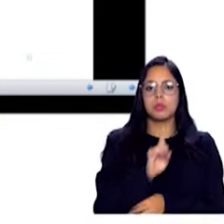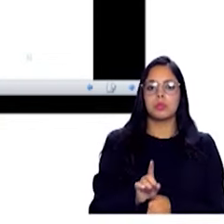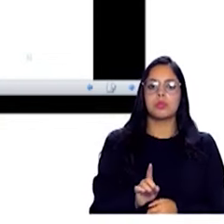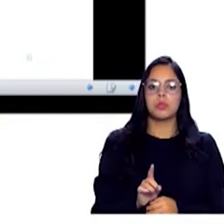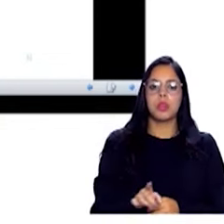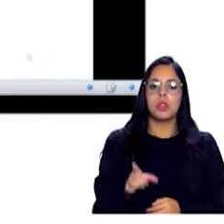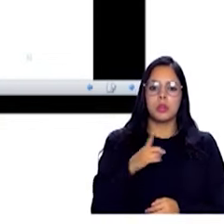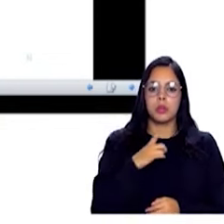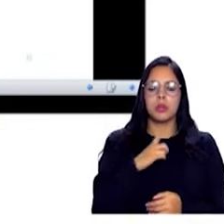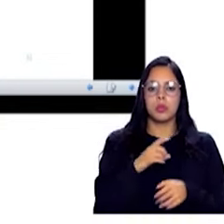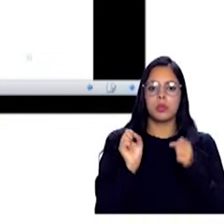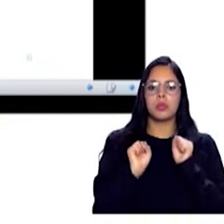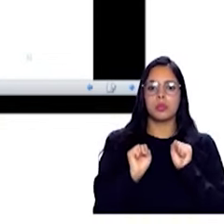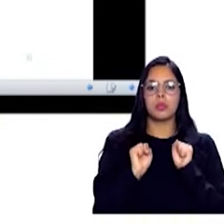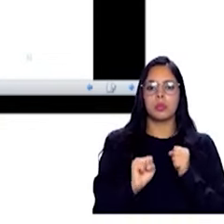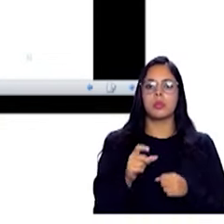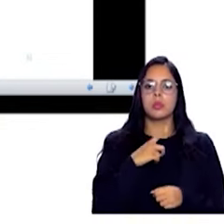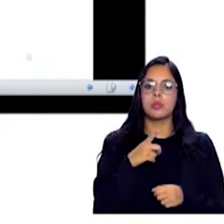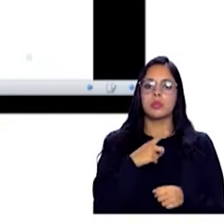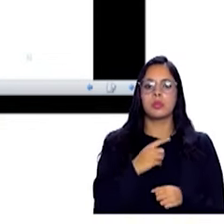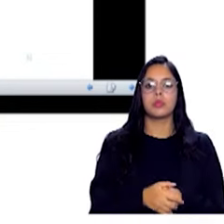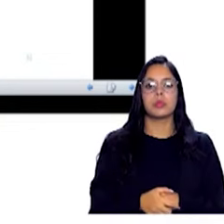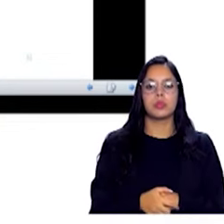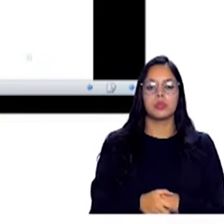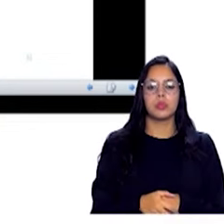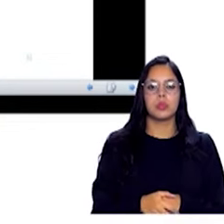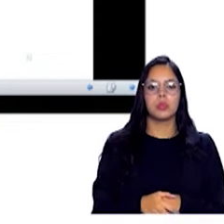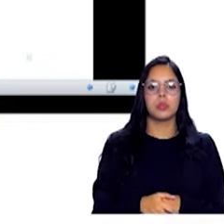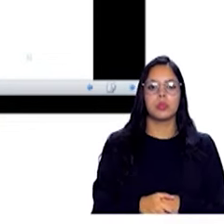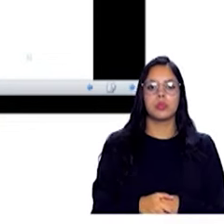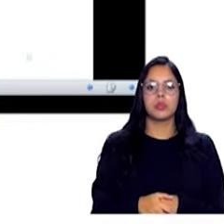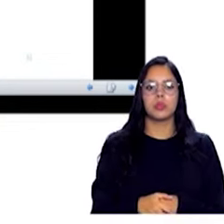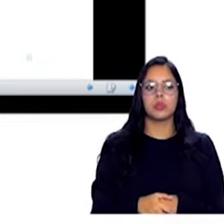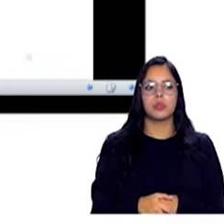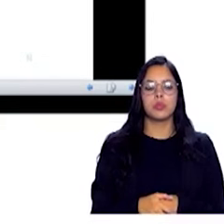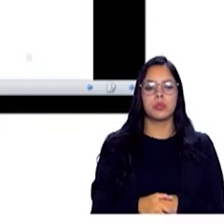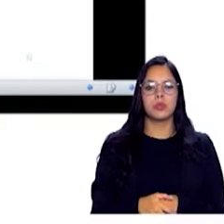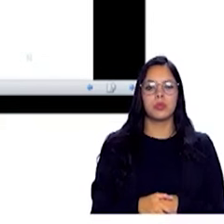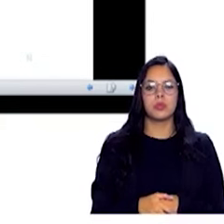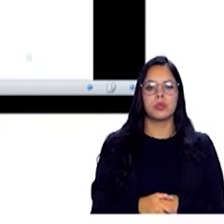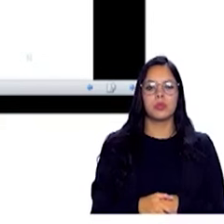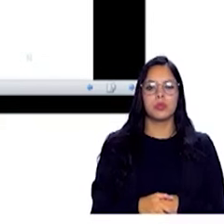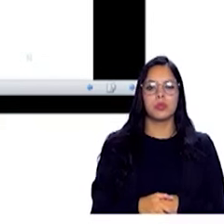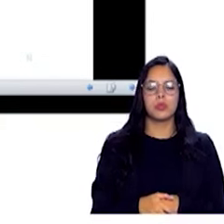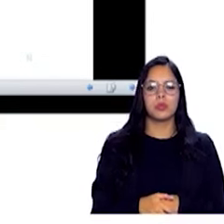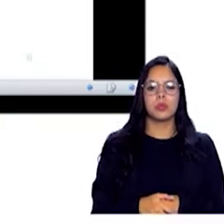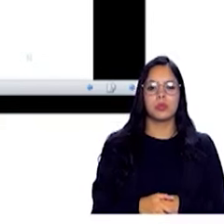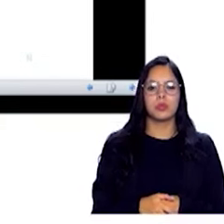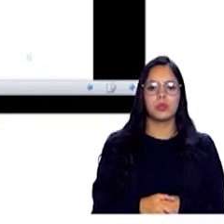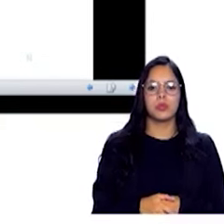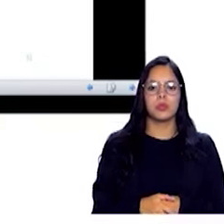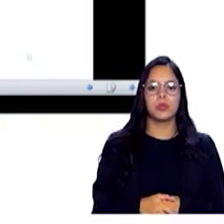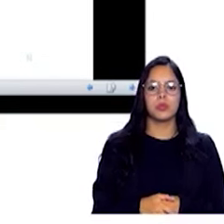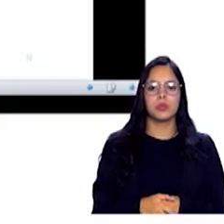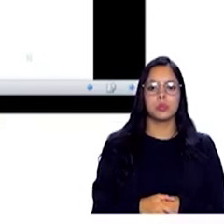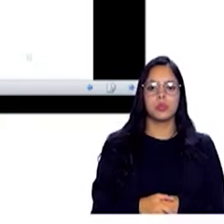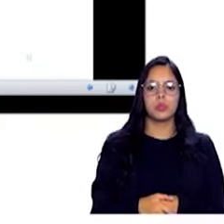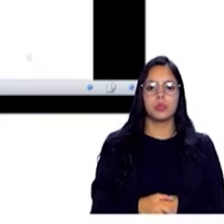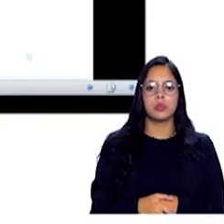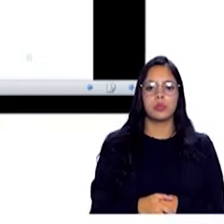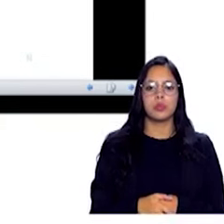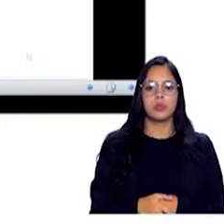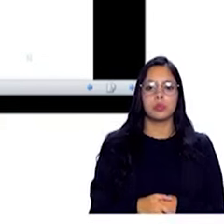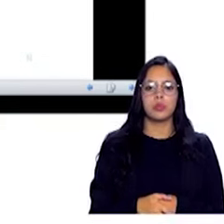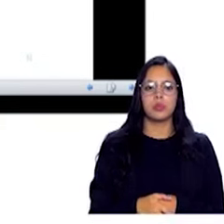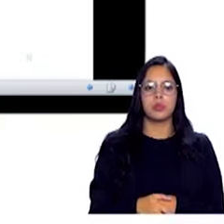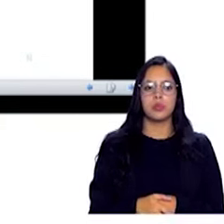qui mi piace ricordarti Corti Supreme curato Dal Professor taruffo ma anche Dal Professor Marinoni